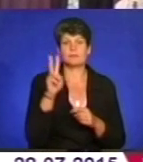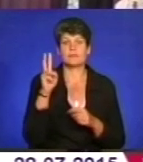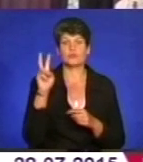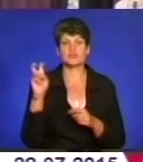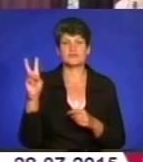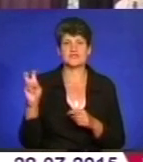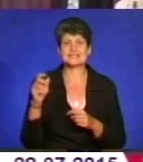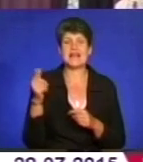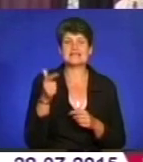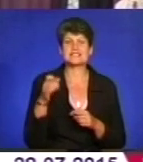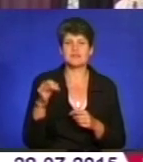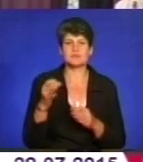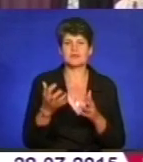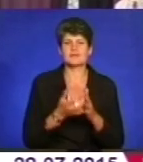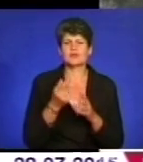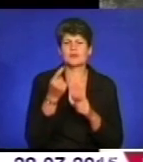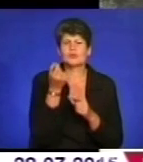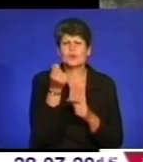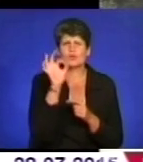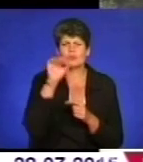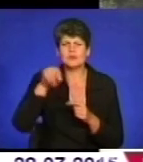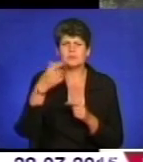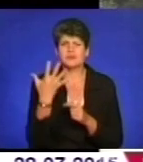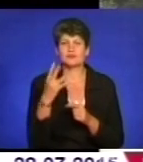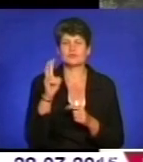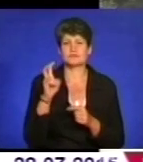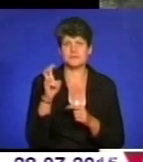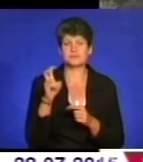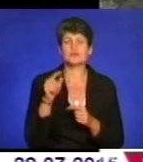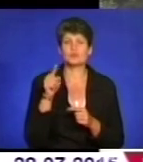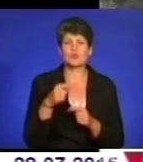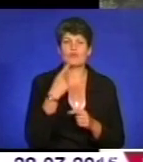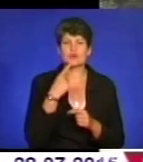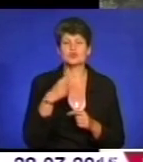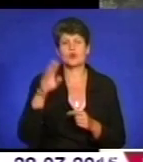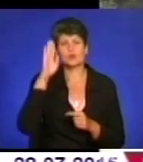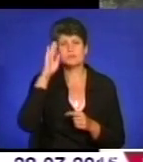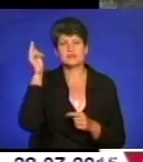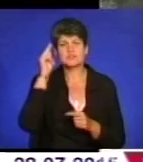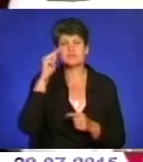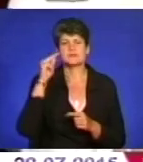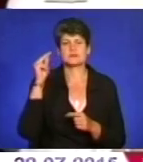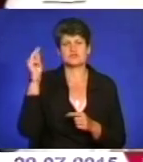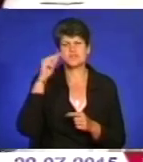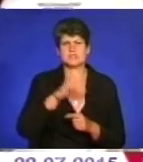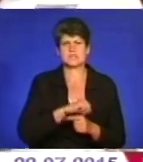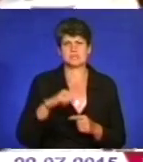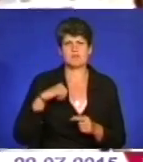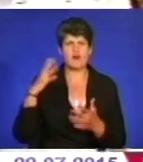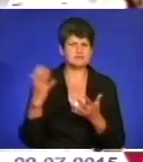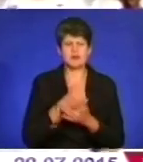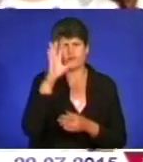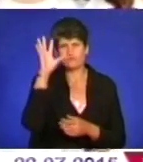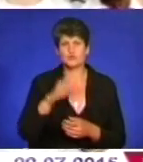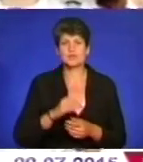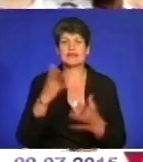хімії не вистачило пів бала до 200. Такі успіхи батьків задячують тому, що хлопець навчився вчитися сам. Він встигав всюди, а